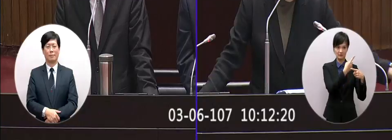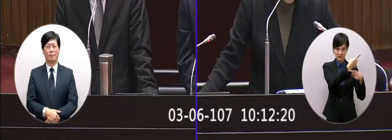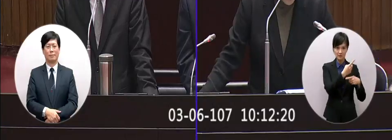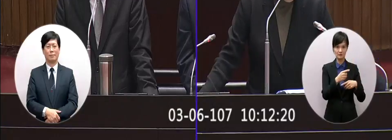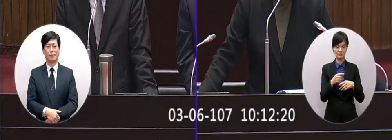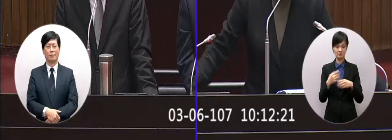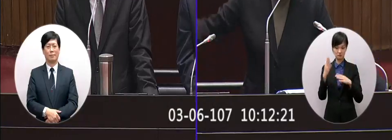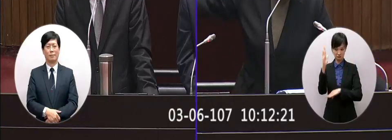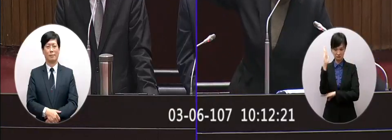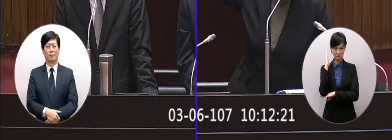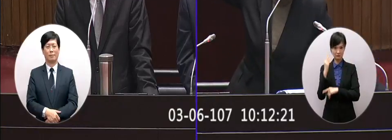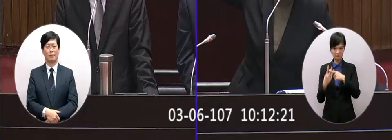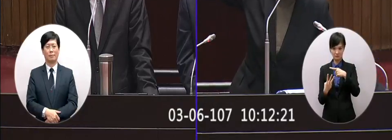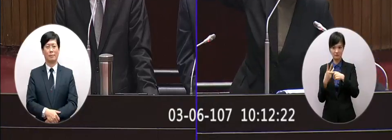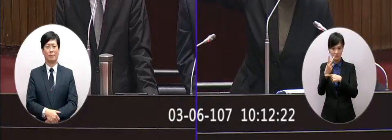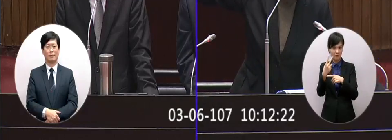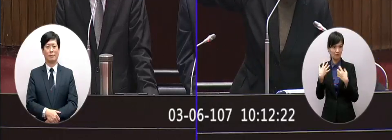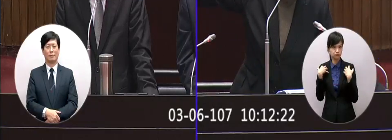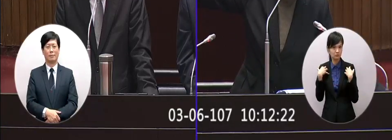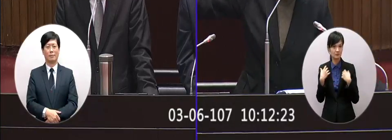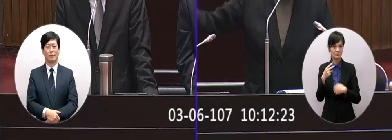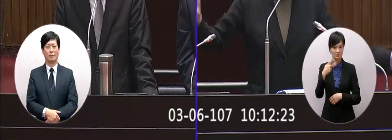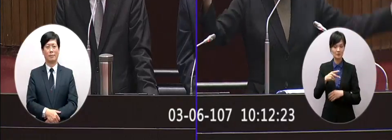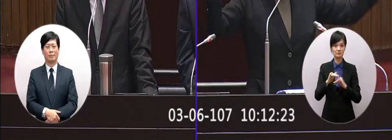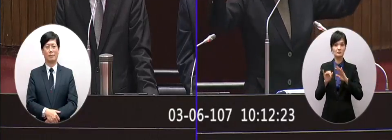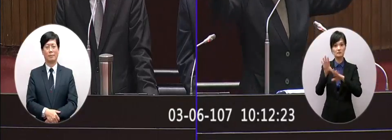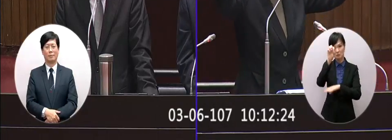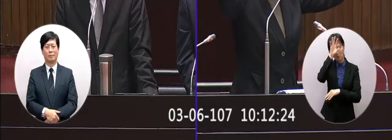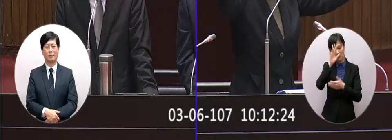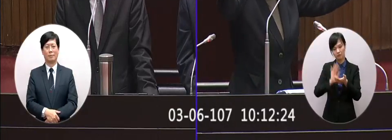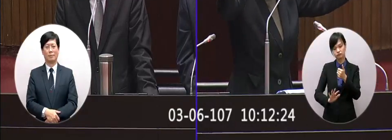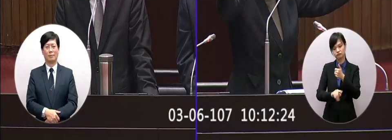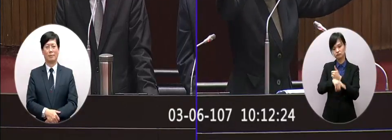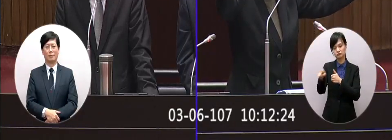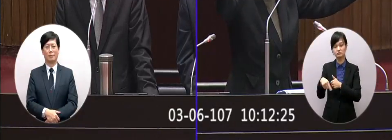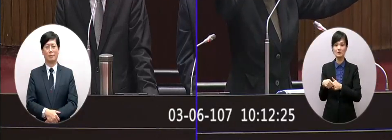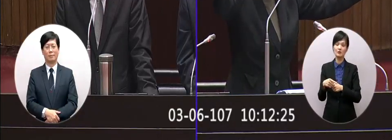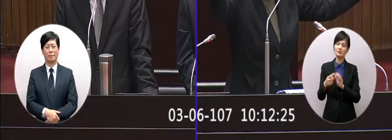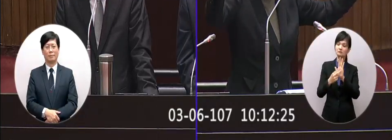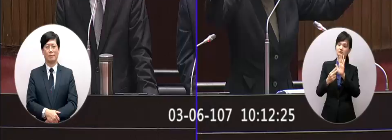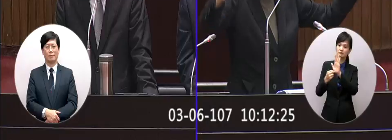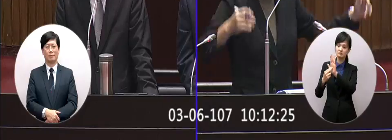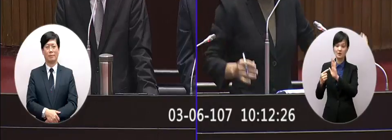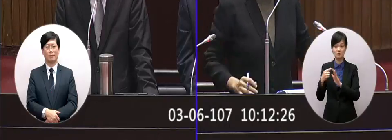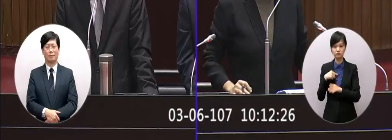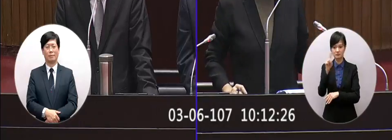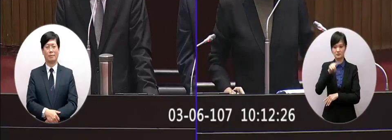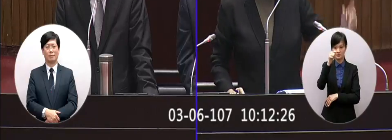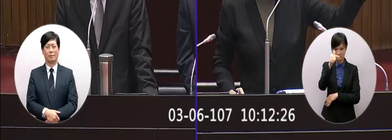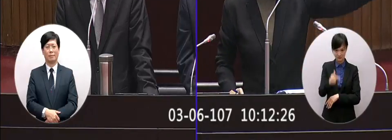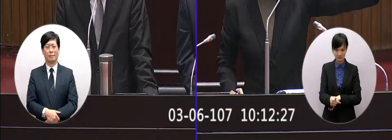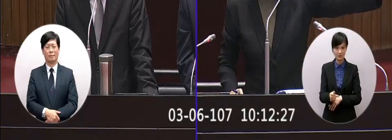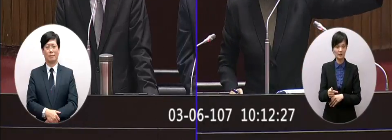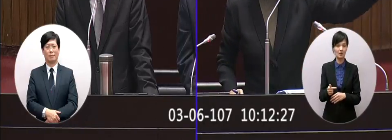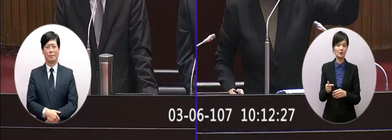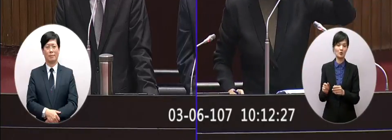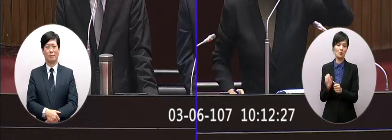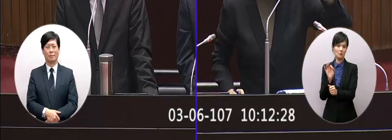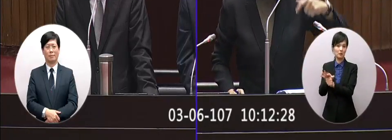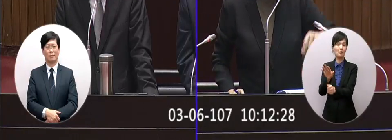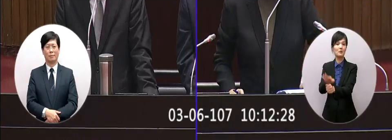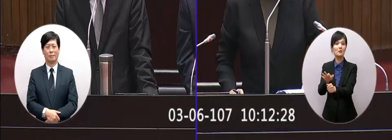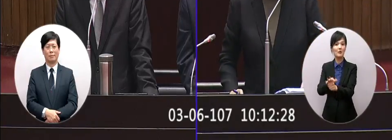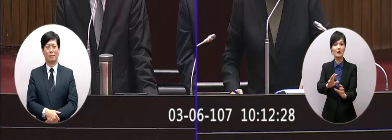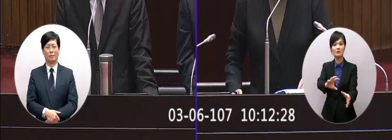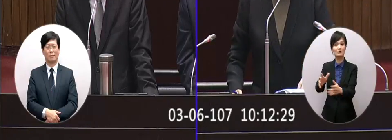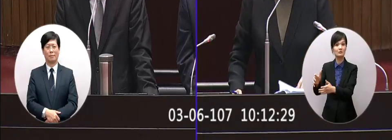承担2/3，然后我们的民进党立委说我们要花1000亿去金援新南向国，结果政委员说是新南向国要支